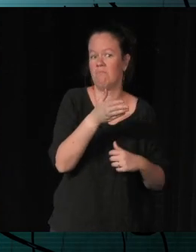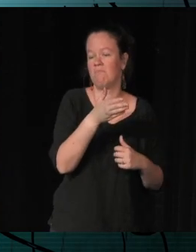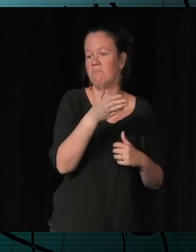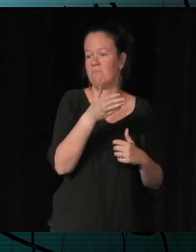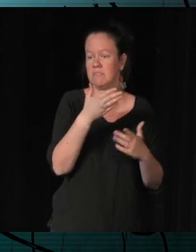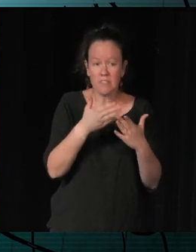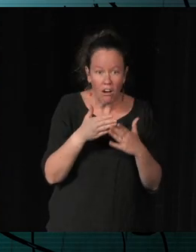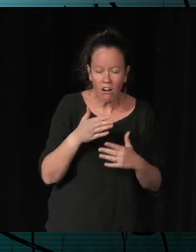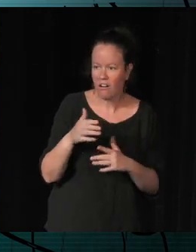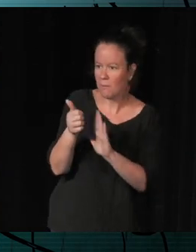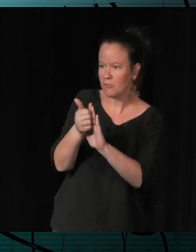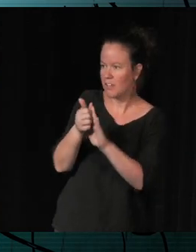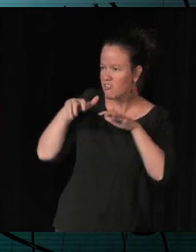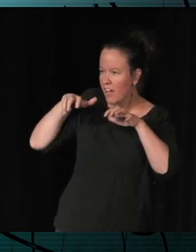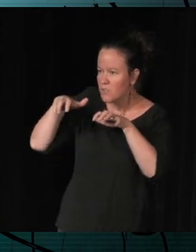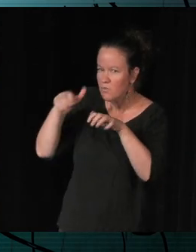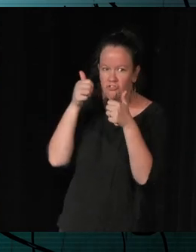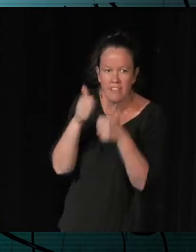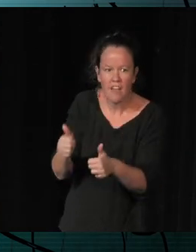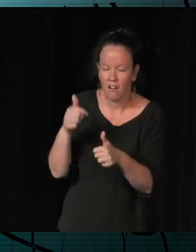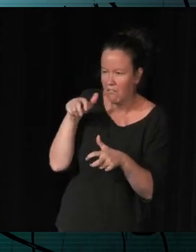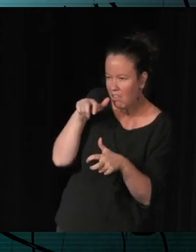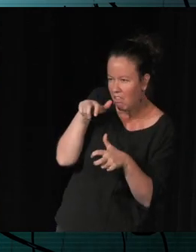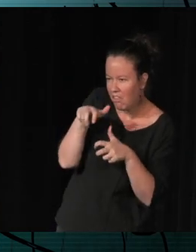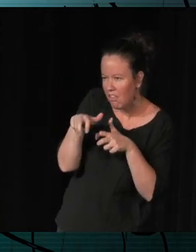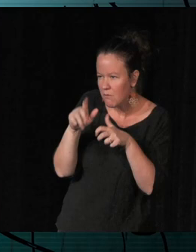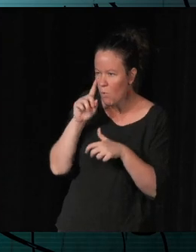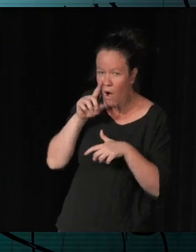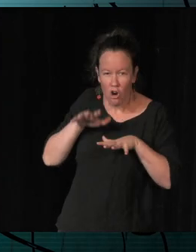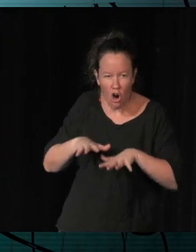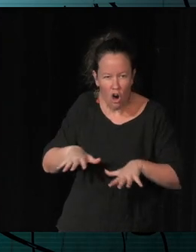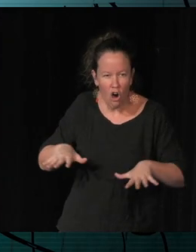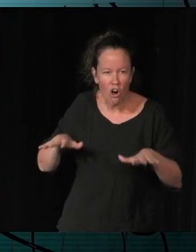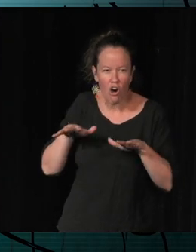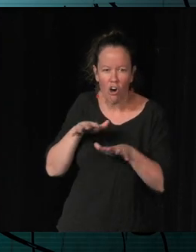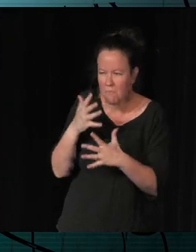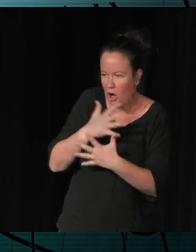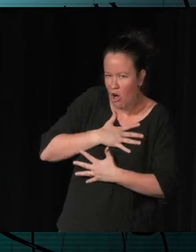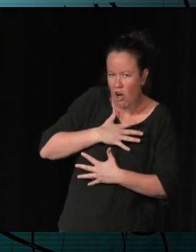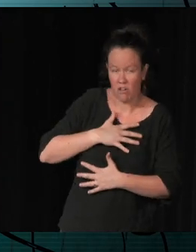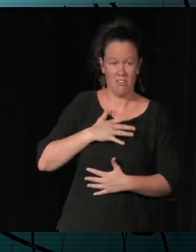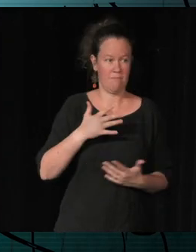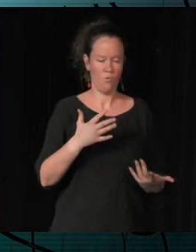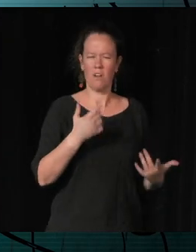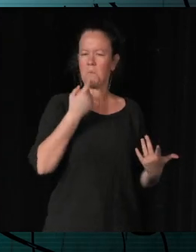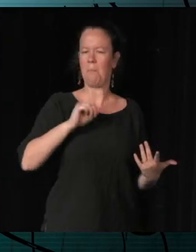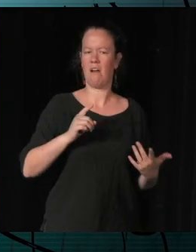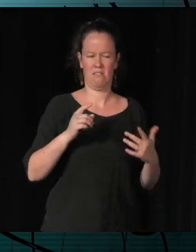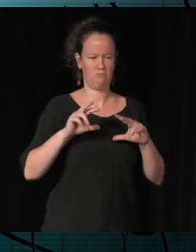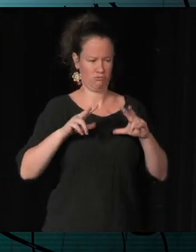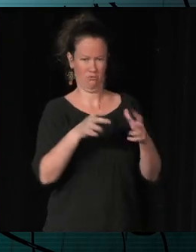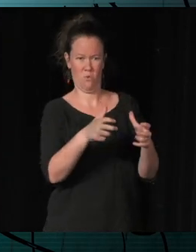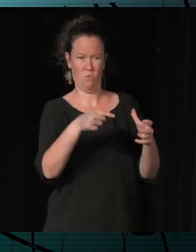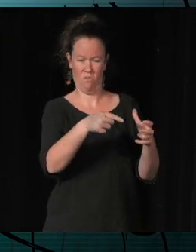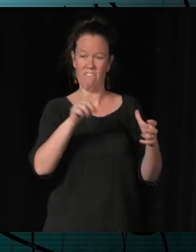un jeu ils sont un peu lents en plus moi j'ai jamais aimé faire des jeux où on tua des gens ça c'est j'aime pas les jeux où on demande à tuer des gens c'est